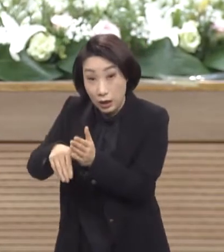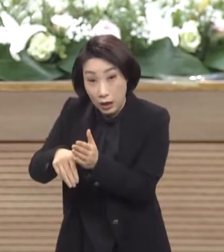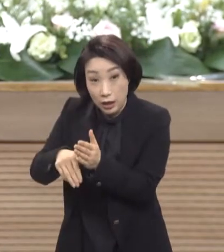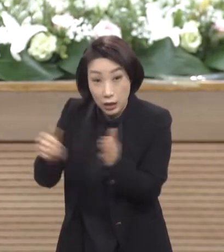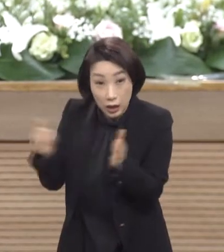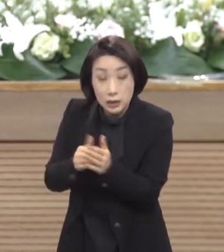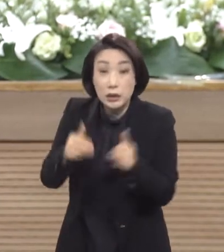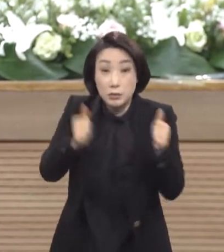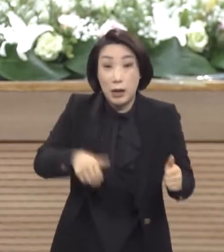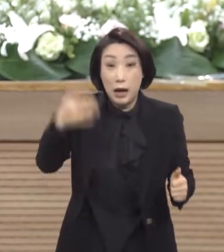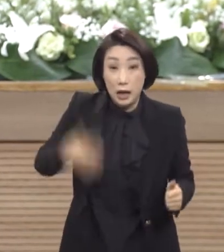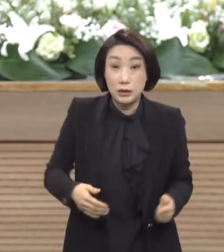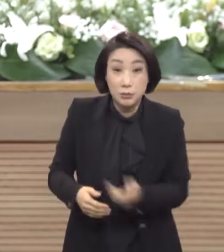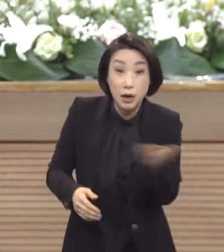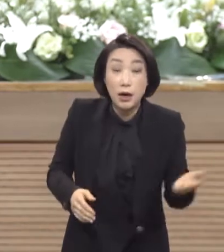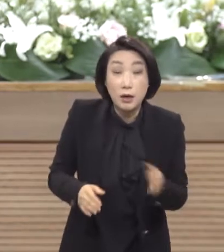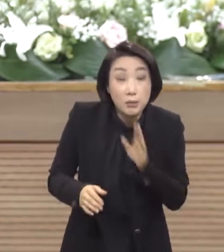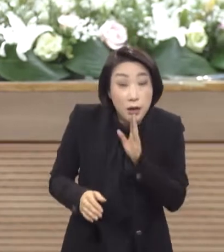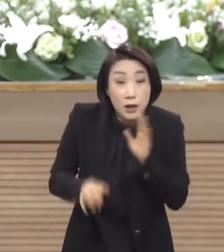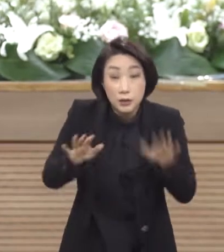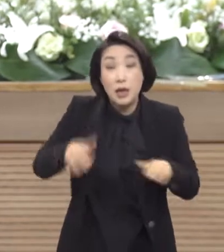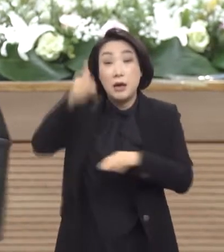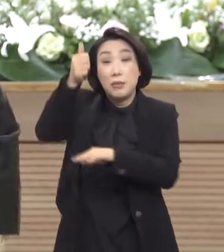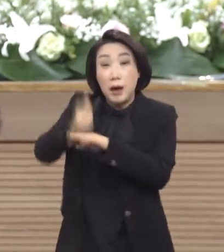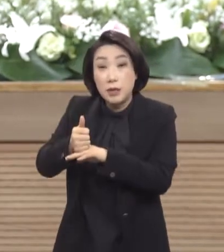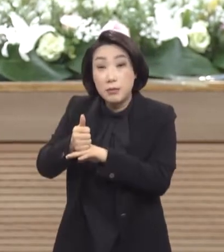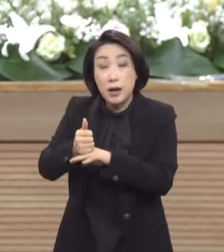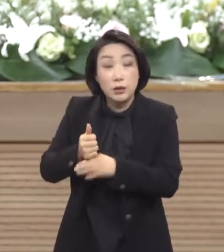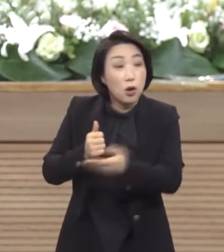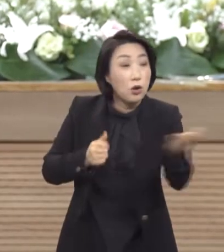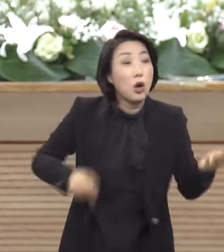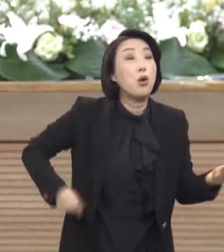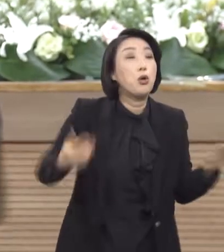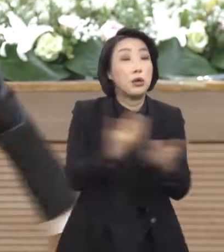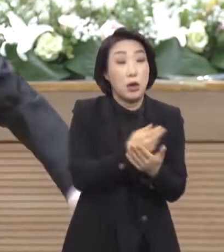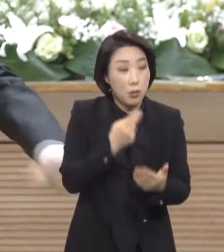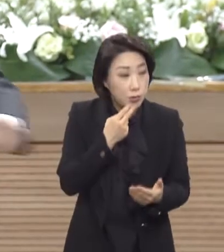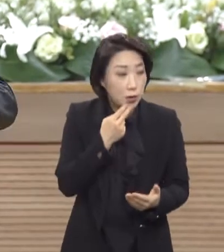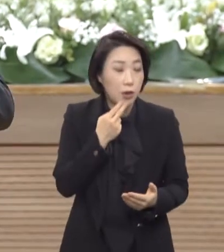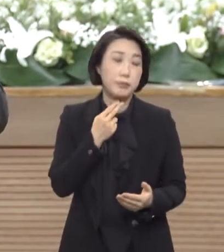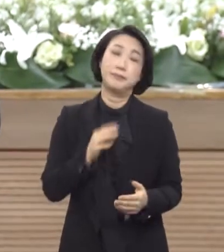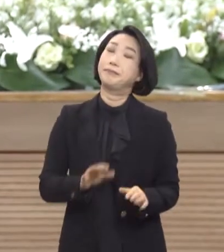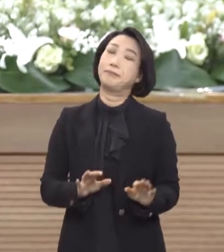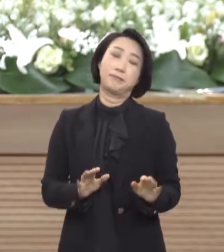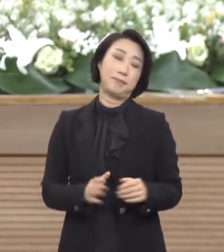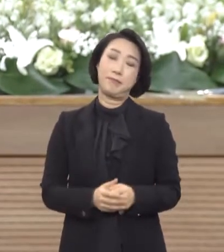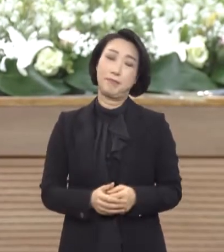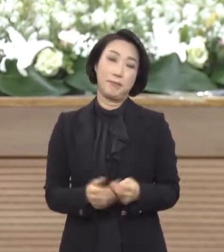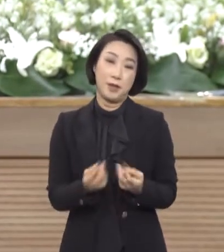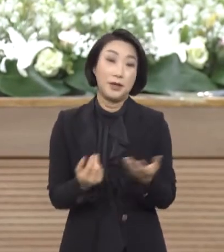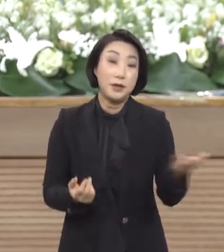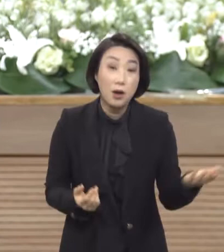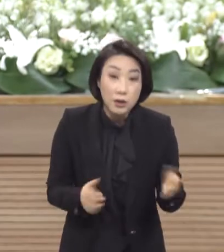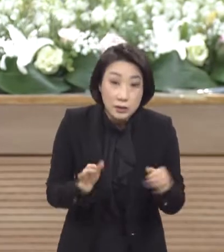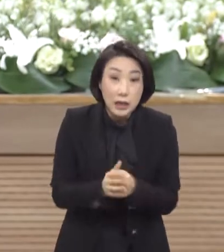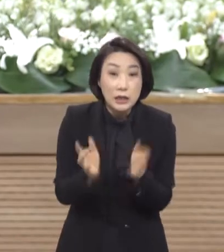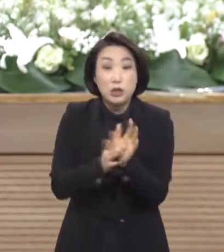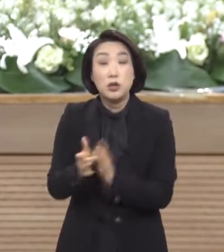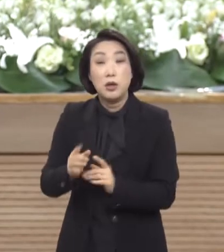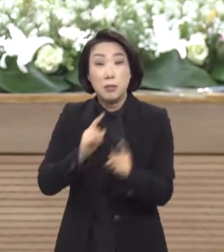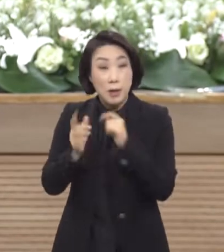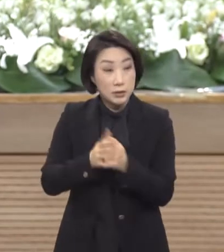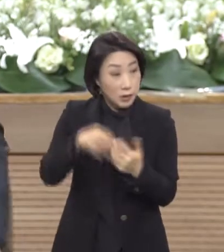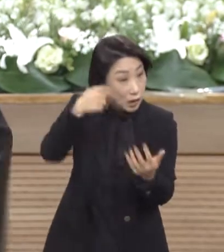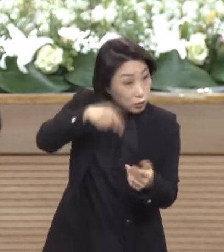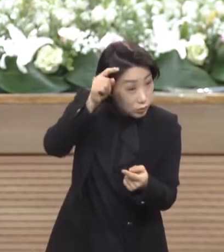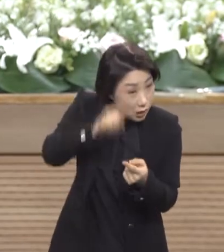때까지는 심판하지 않네. 그러나 마지막 때까지 네가 회개하지 않는다. 그때는 내가 한 그 말대로 못 산 것에